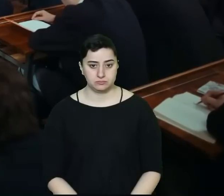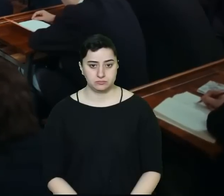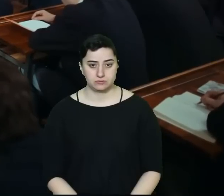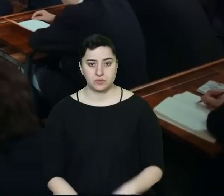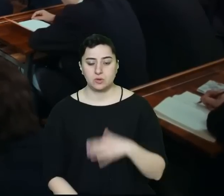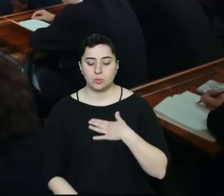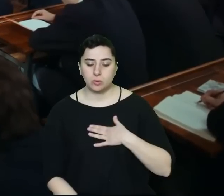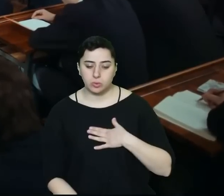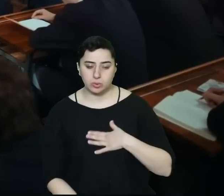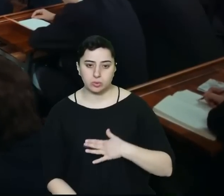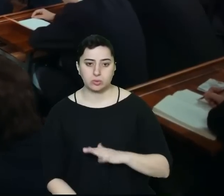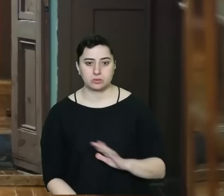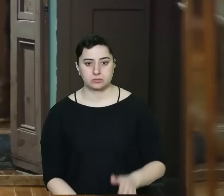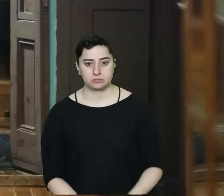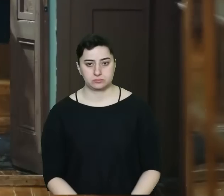Oh!